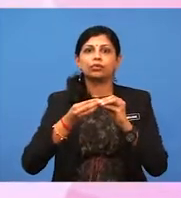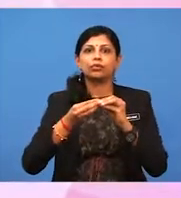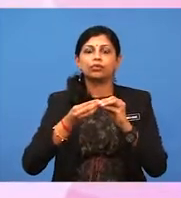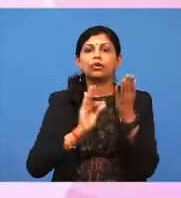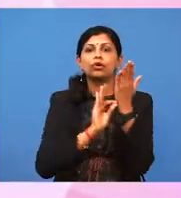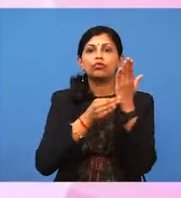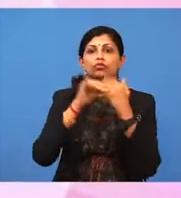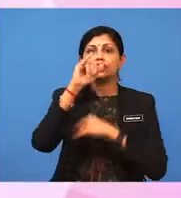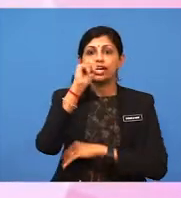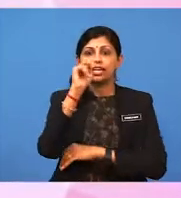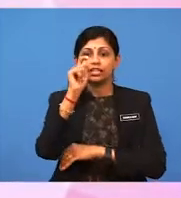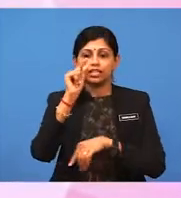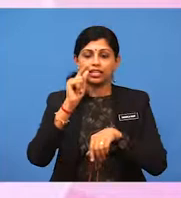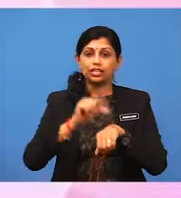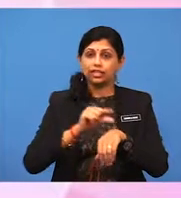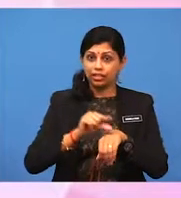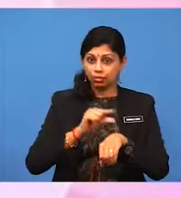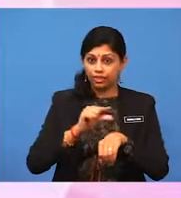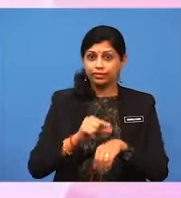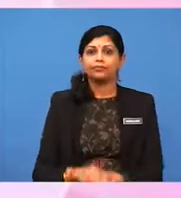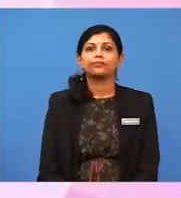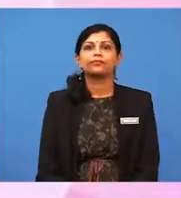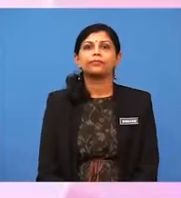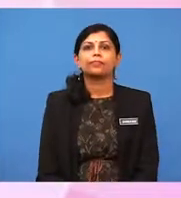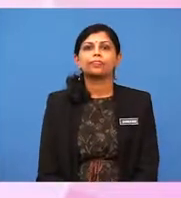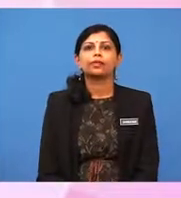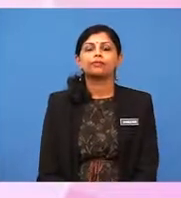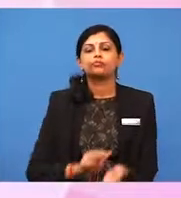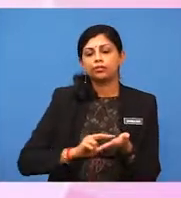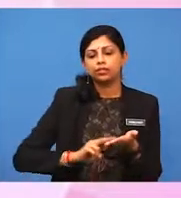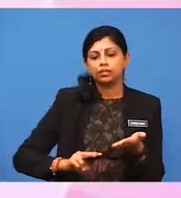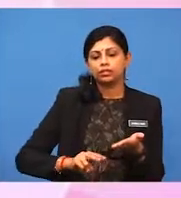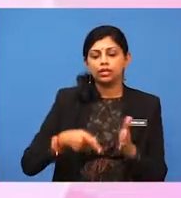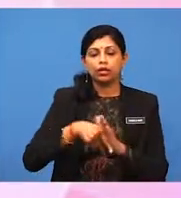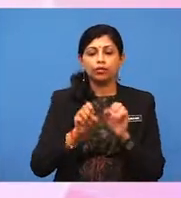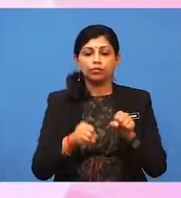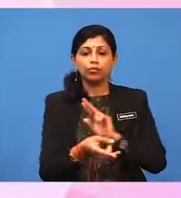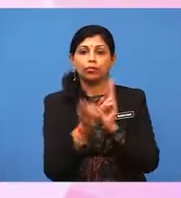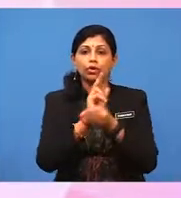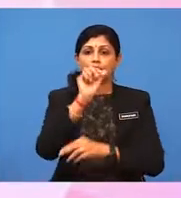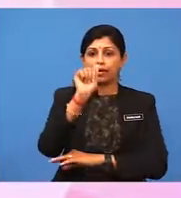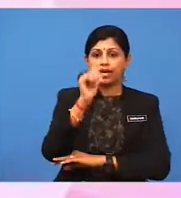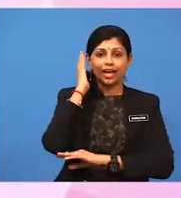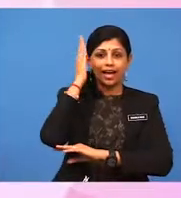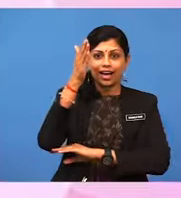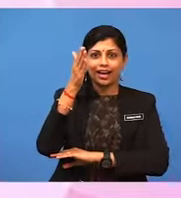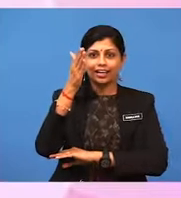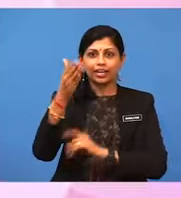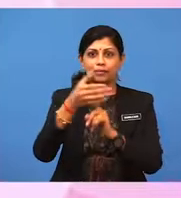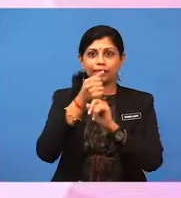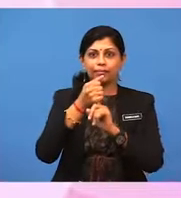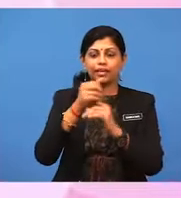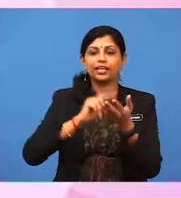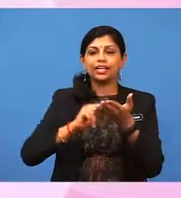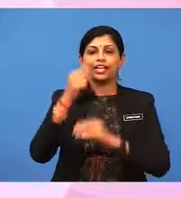int digunakan. Kod arahan akan dibaca seperti berikut. Pemboleh ubah A akan memegang